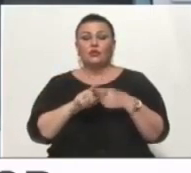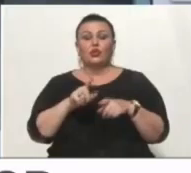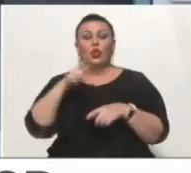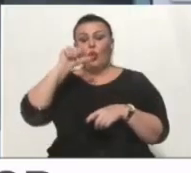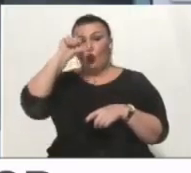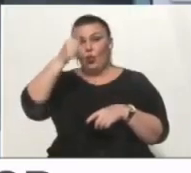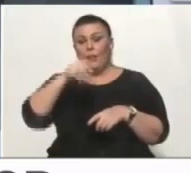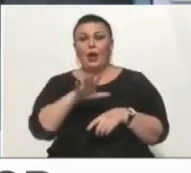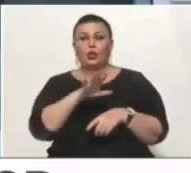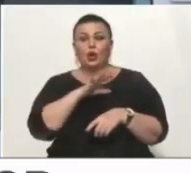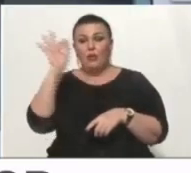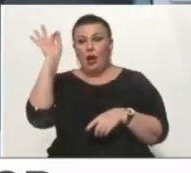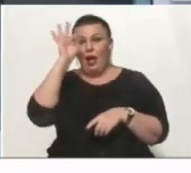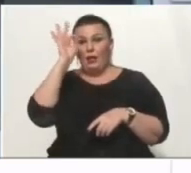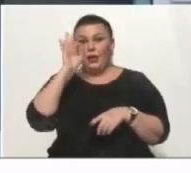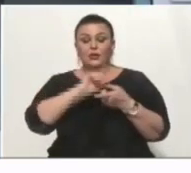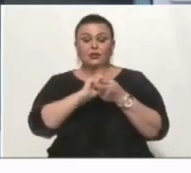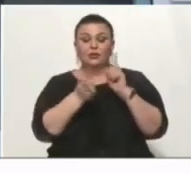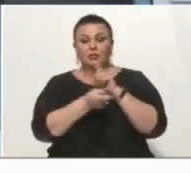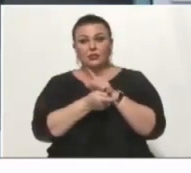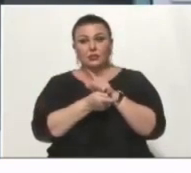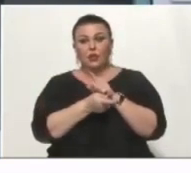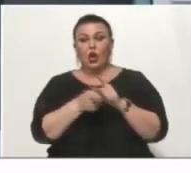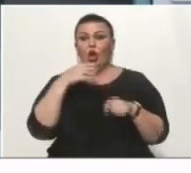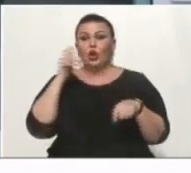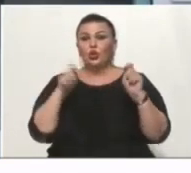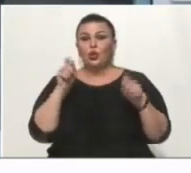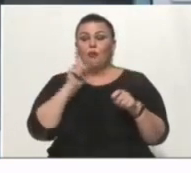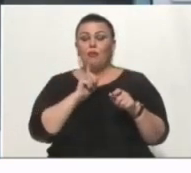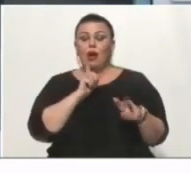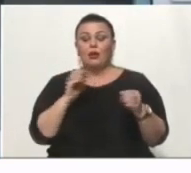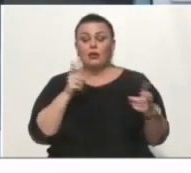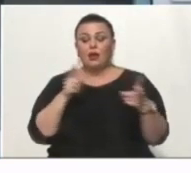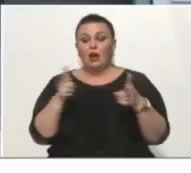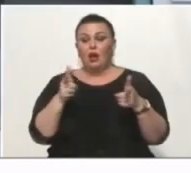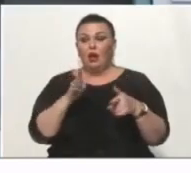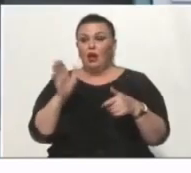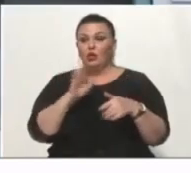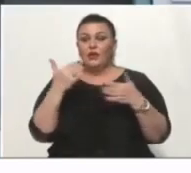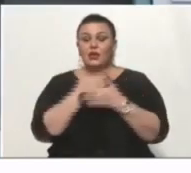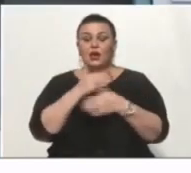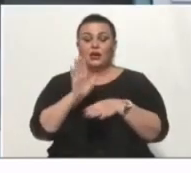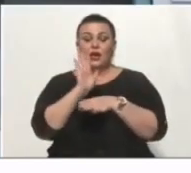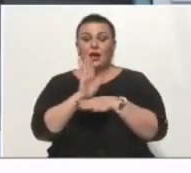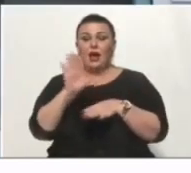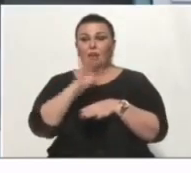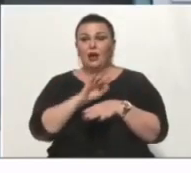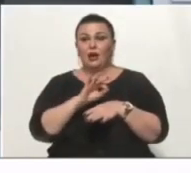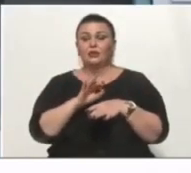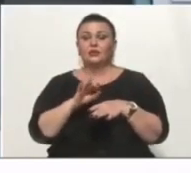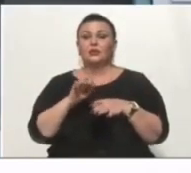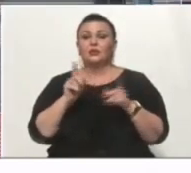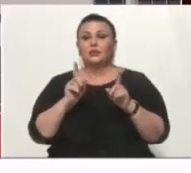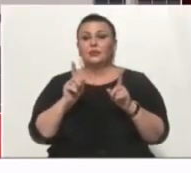qurbanı olub. Almanlar isə tam əksinə, turizmə hələ hazır deyillər. Yeni bir qərarı, Alman hökumətinin yeni bir qərarına